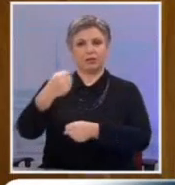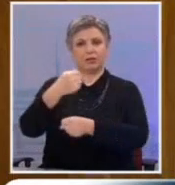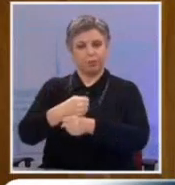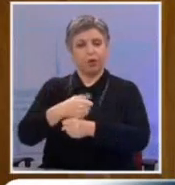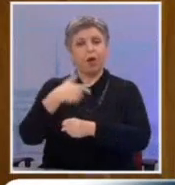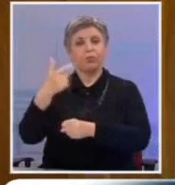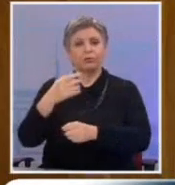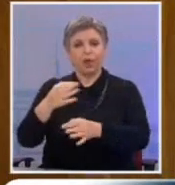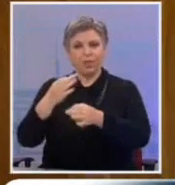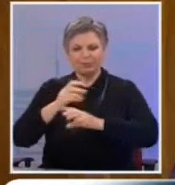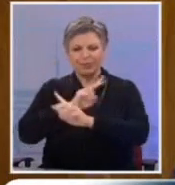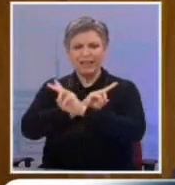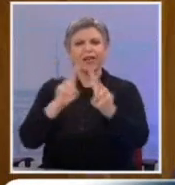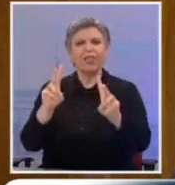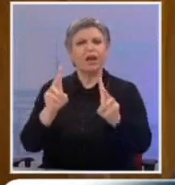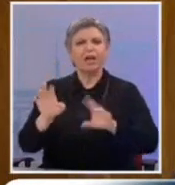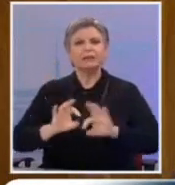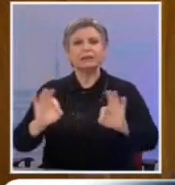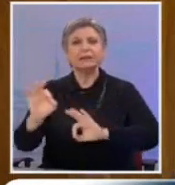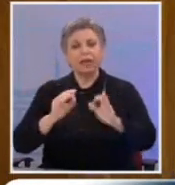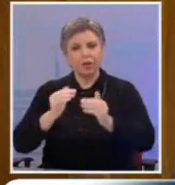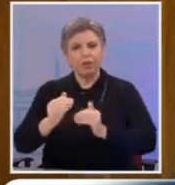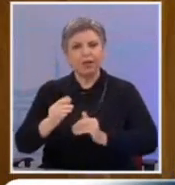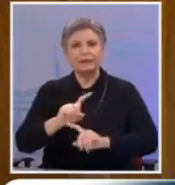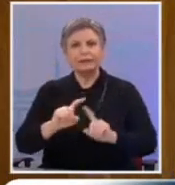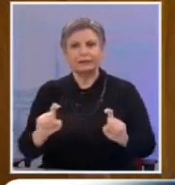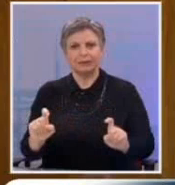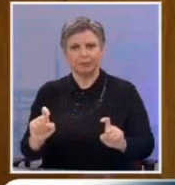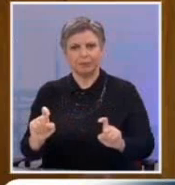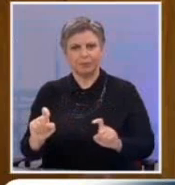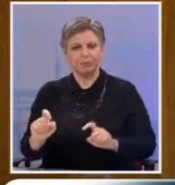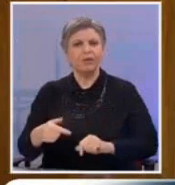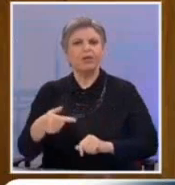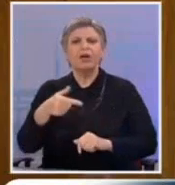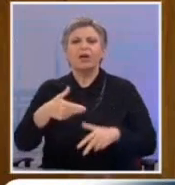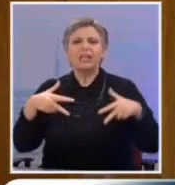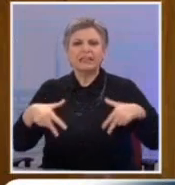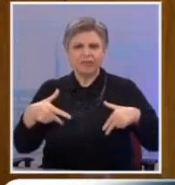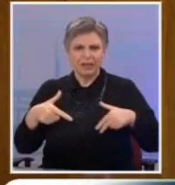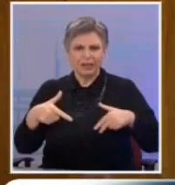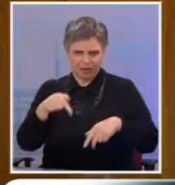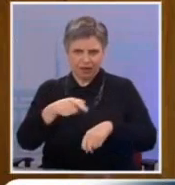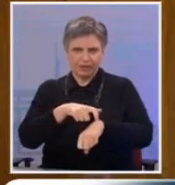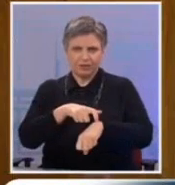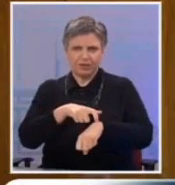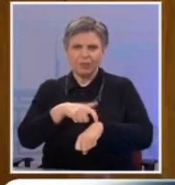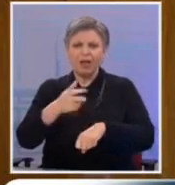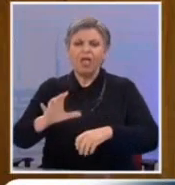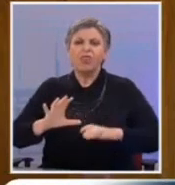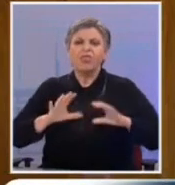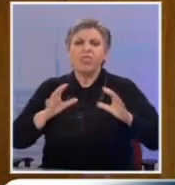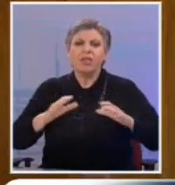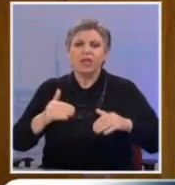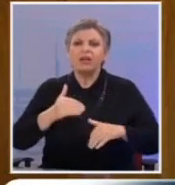σχέδιο. Η κυβέρνηση αυτή ούτε θέλει ούτε μπορεί να ανατρέψει αυτό το νέο